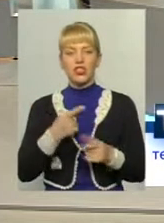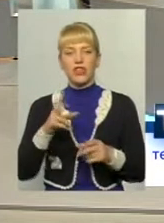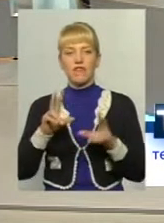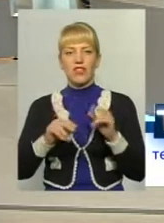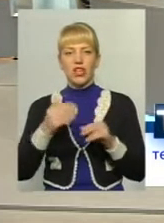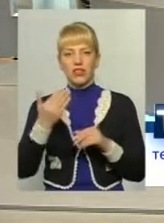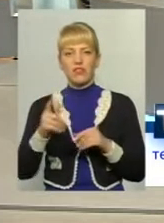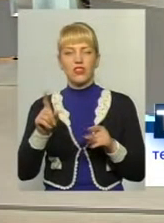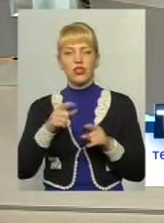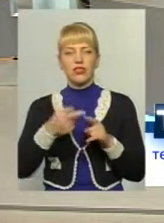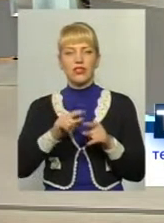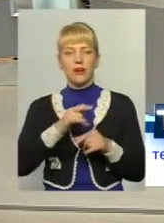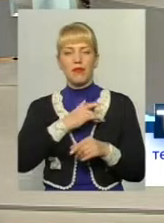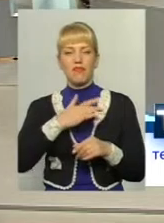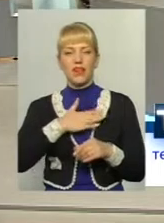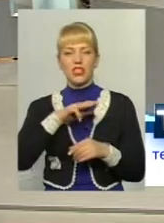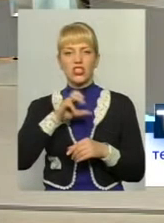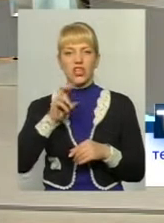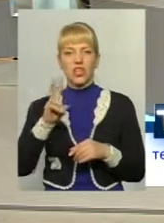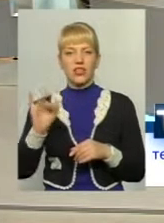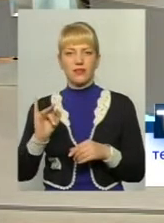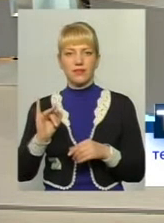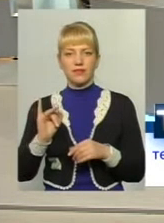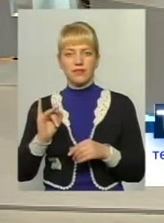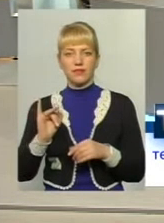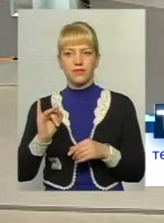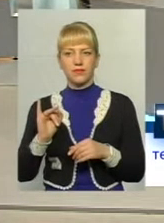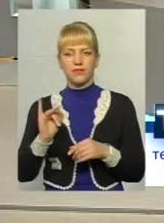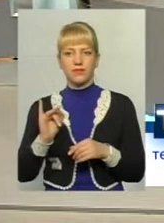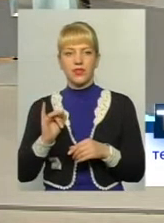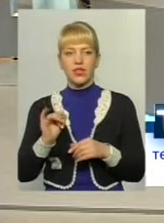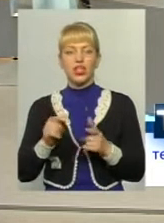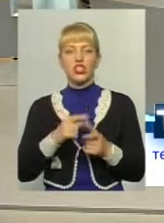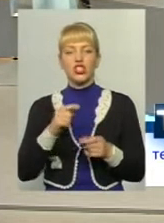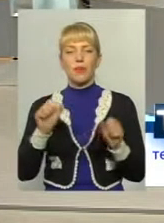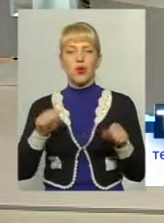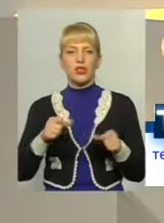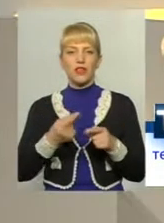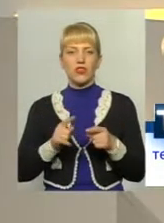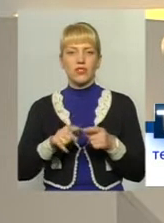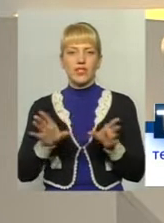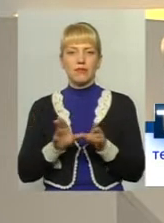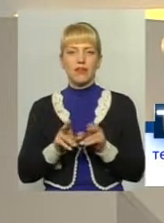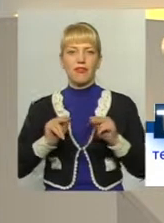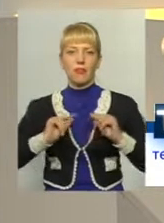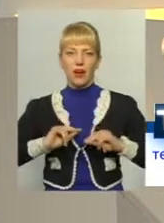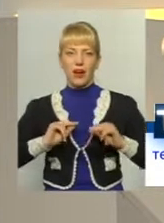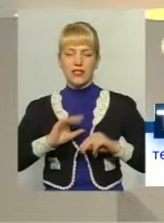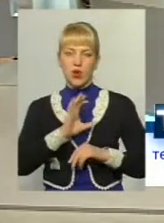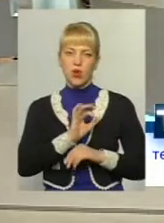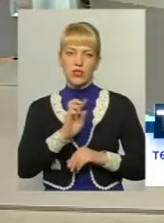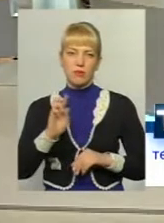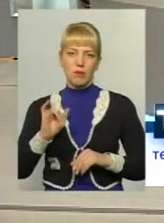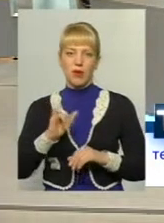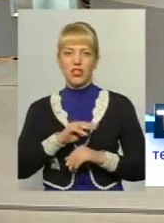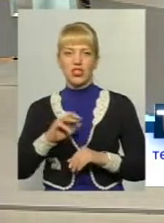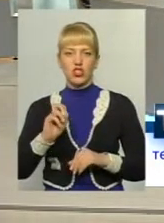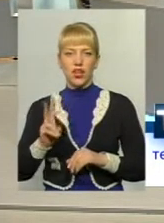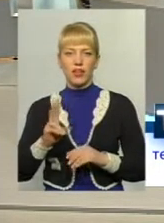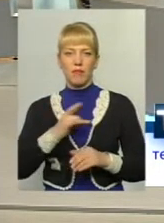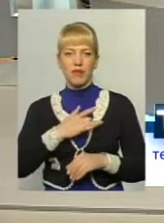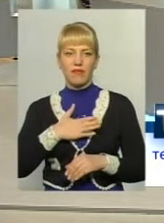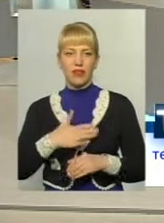В продовження теми хотілося б зараз поговорити про послуги для ОСББ, і хотіла б короткі коментарі